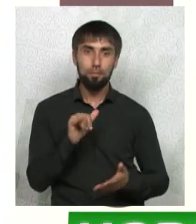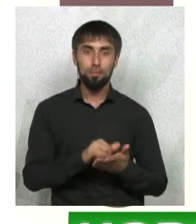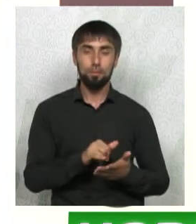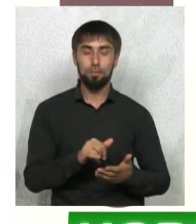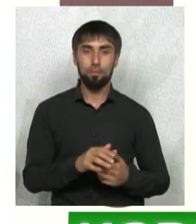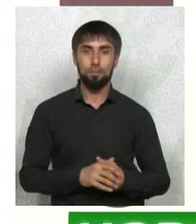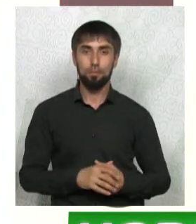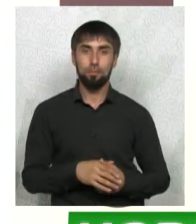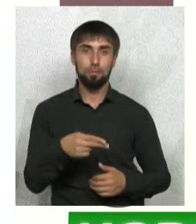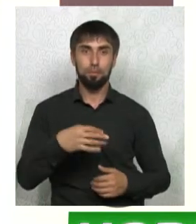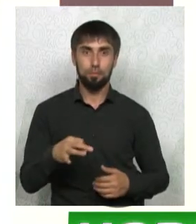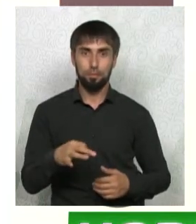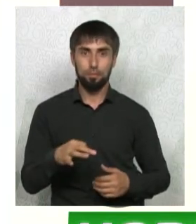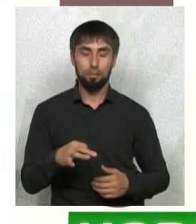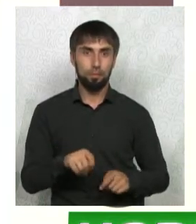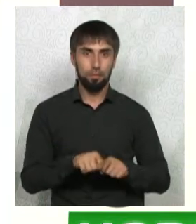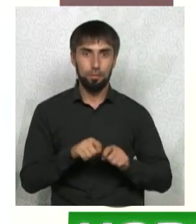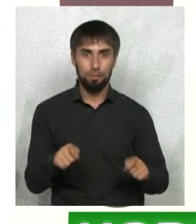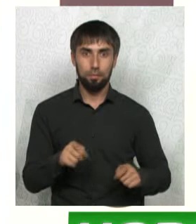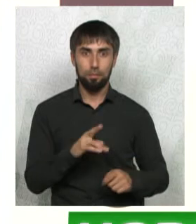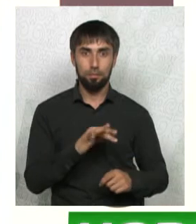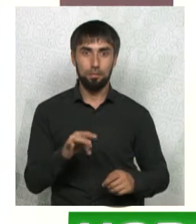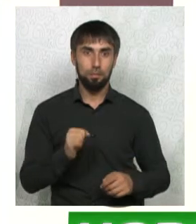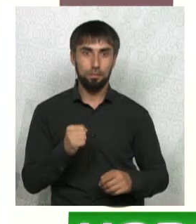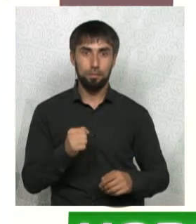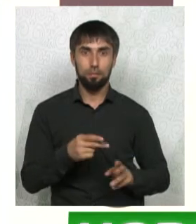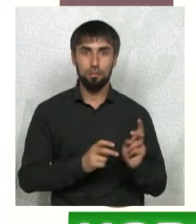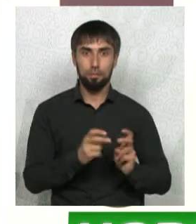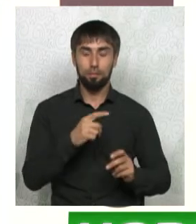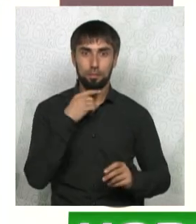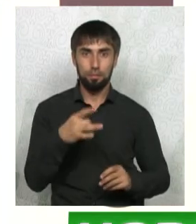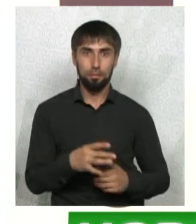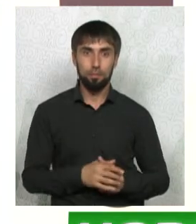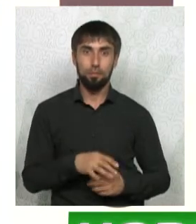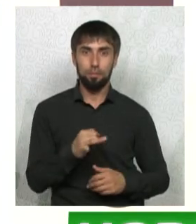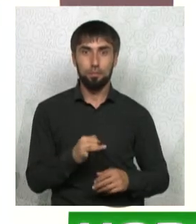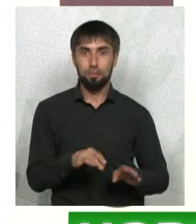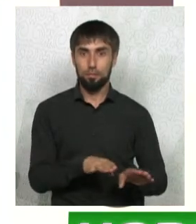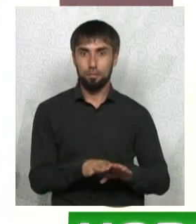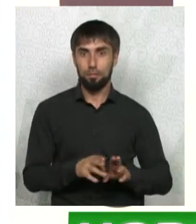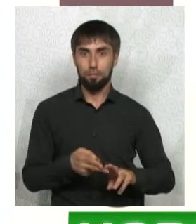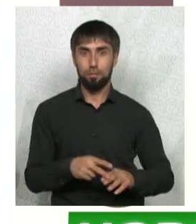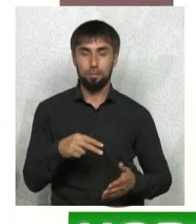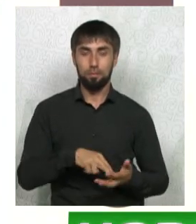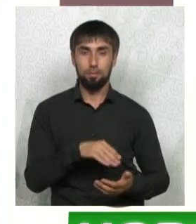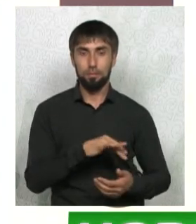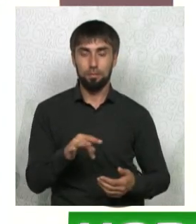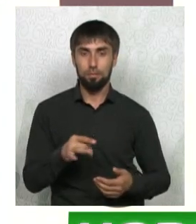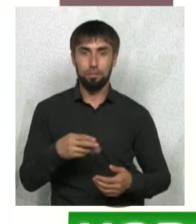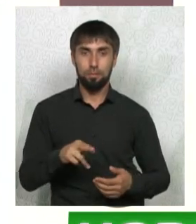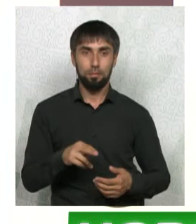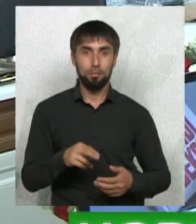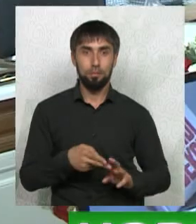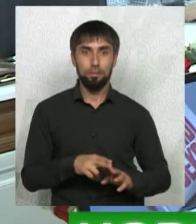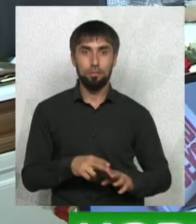задачи по созданию кластера алюминиевой промышленности Республики Ингушетия. И вот, соответственно, это стало триггером для всей